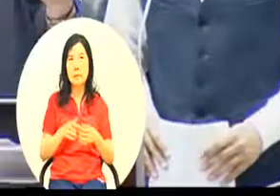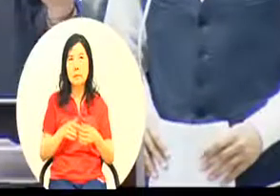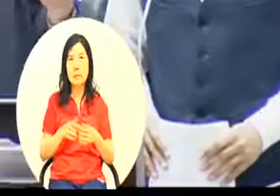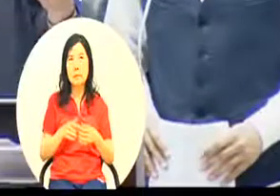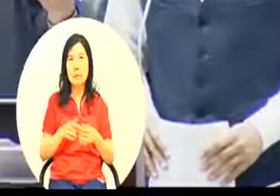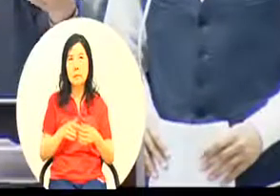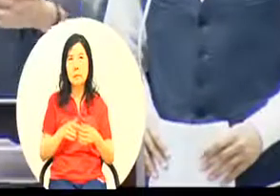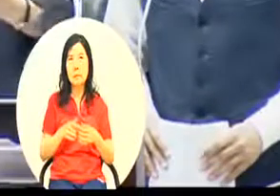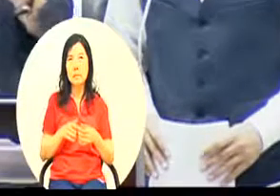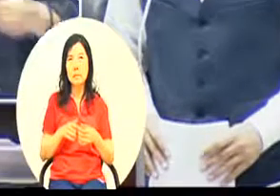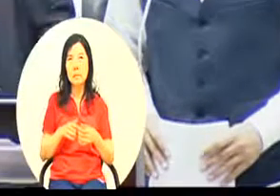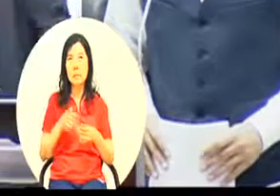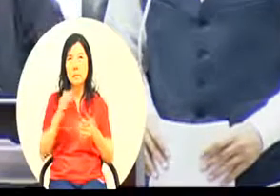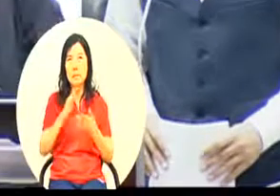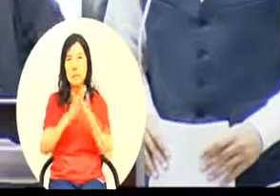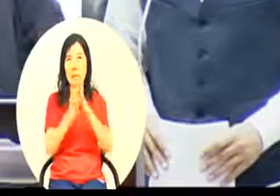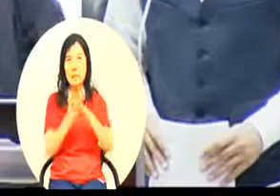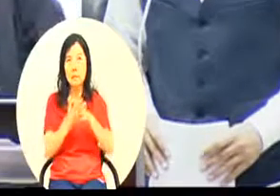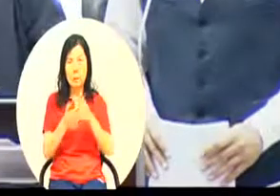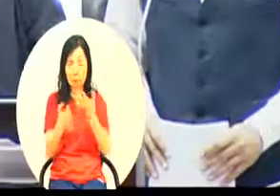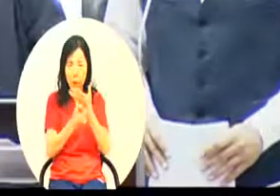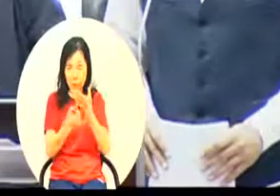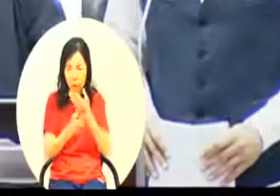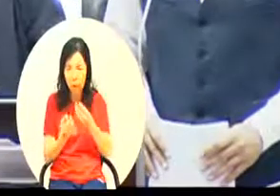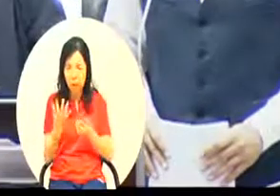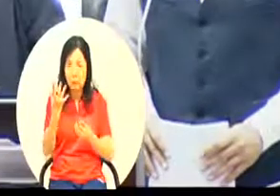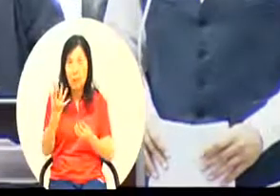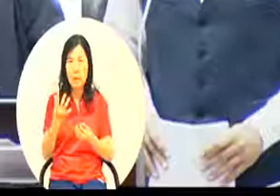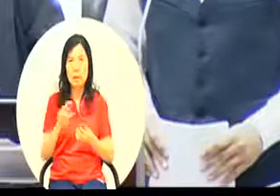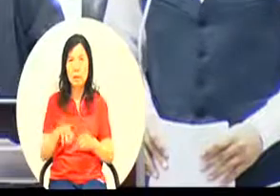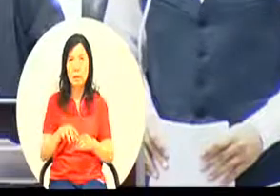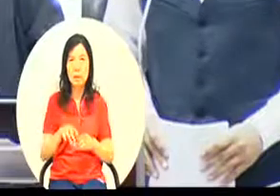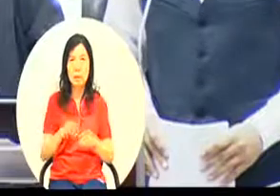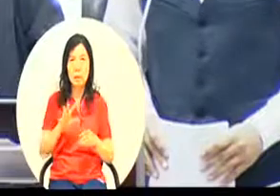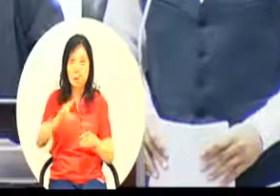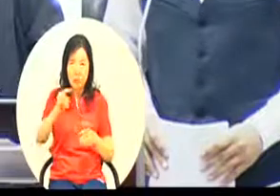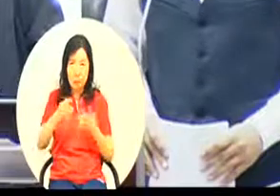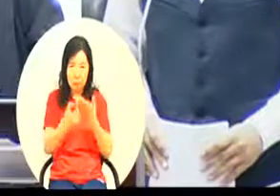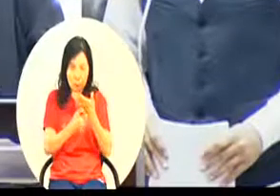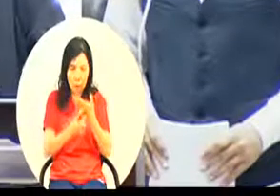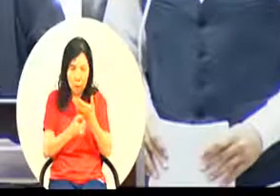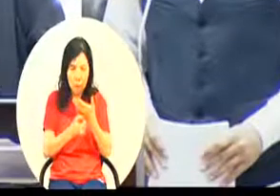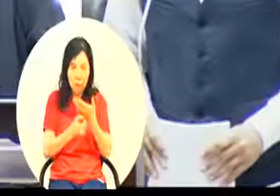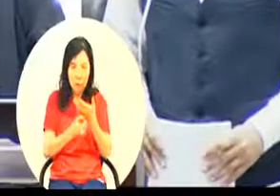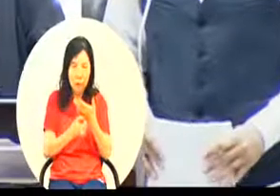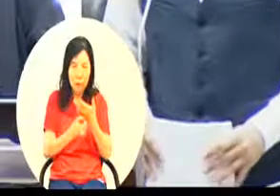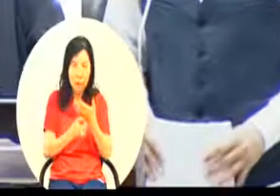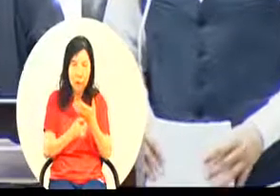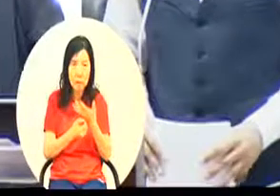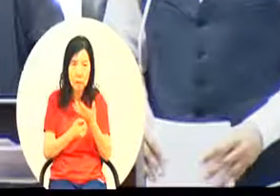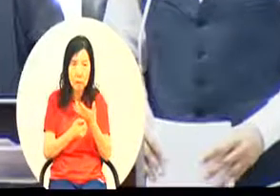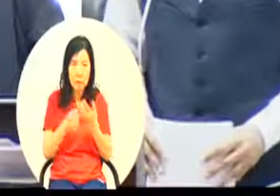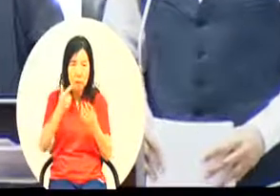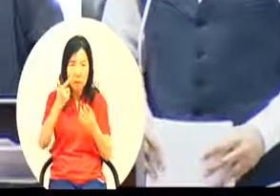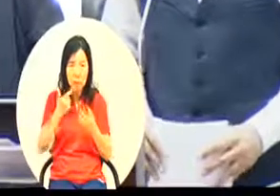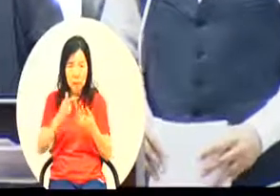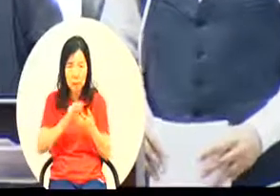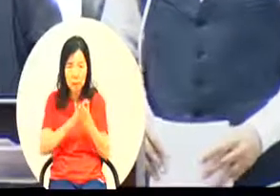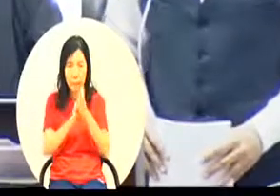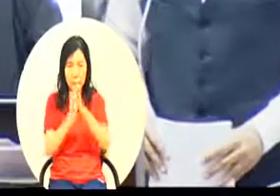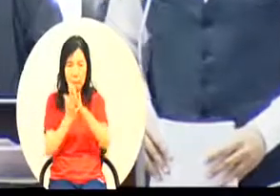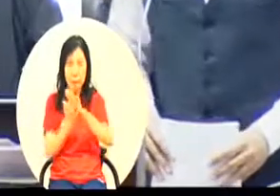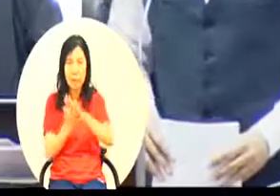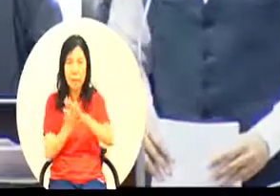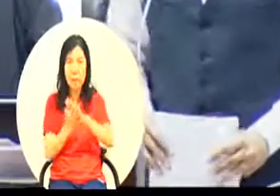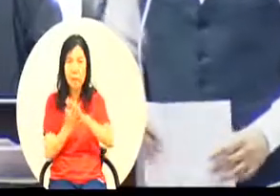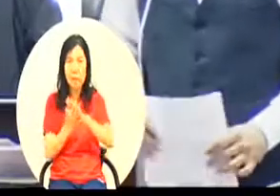不觉中好多吸毒啊，吸毒一开始吸毒到后到慢慢的演变就是贩